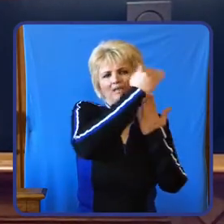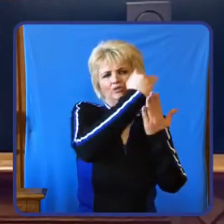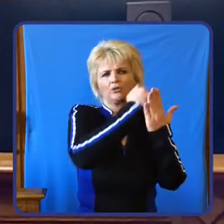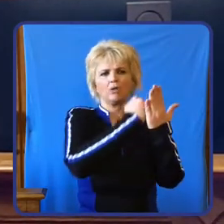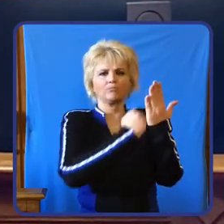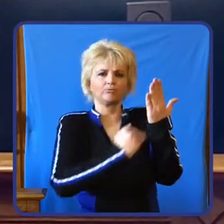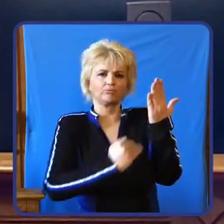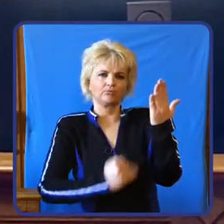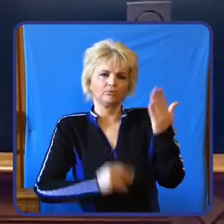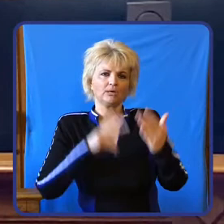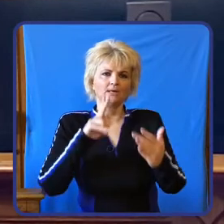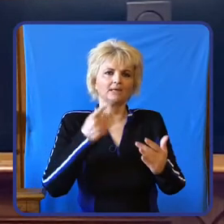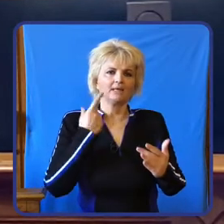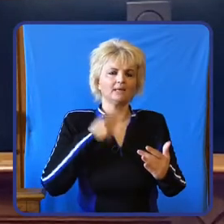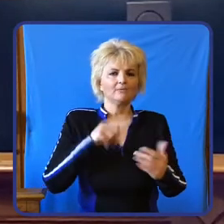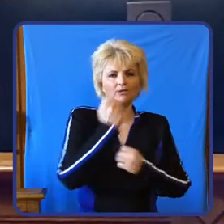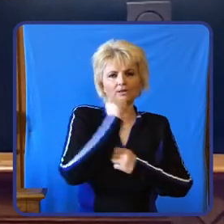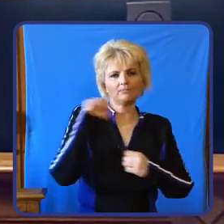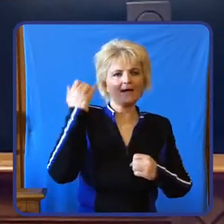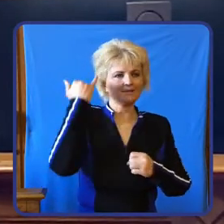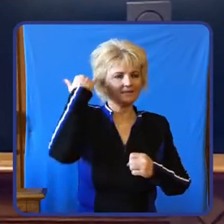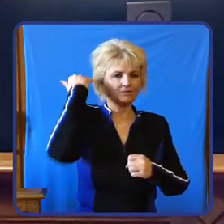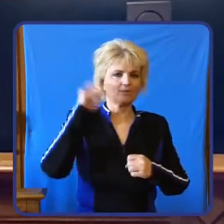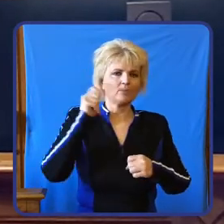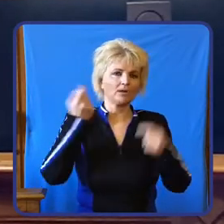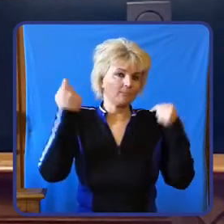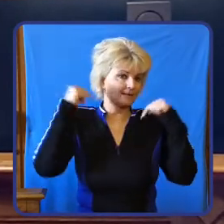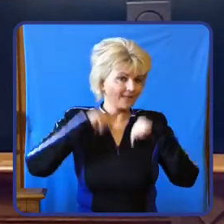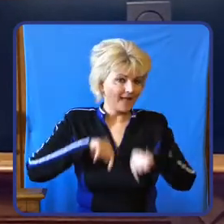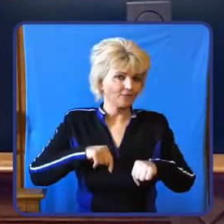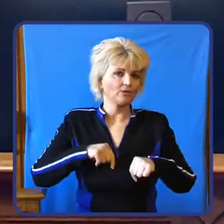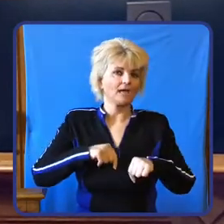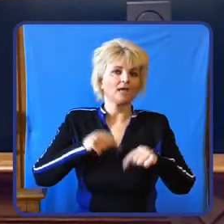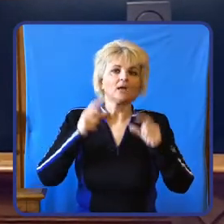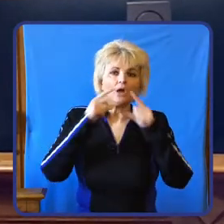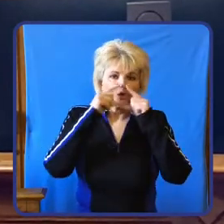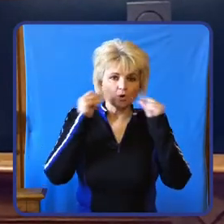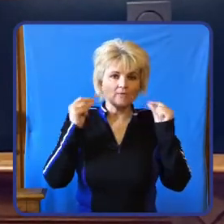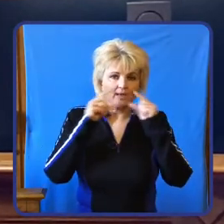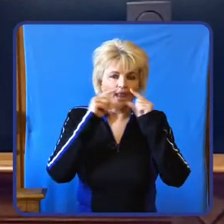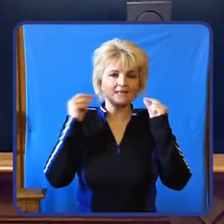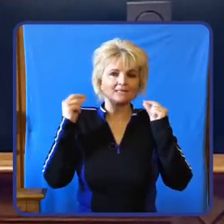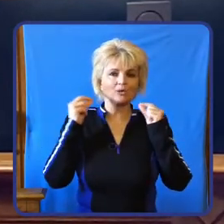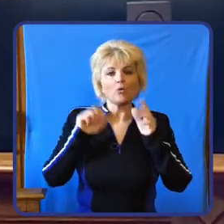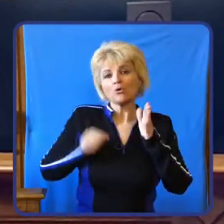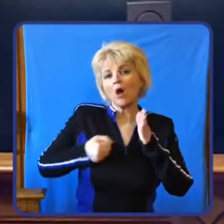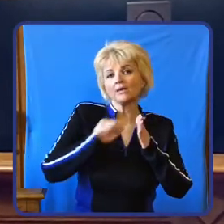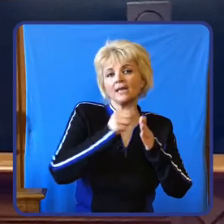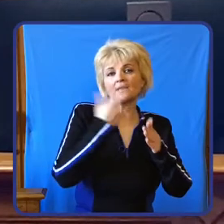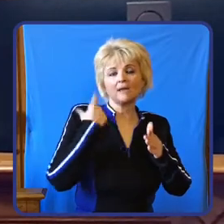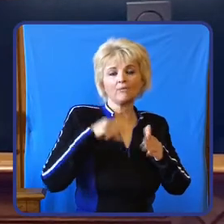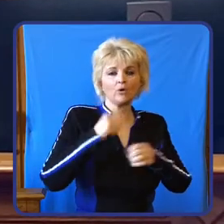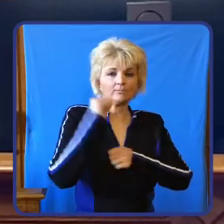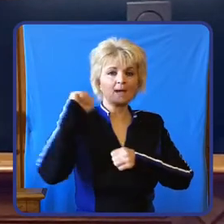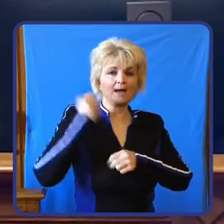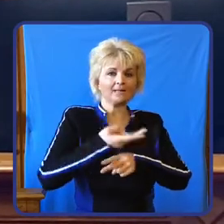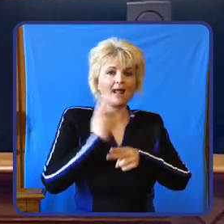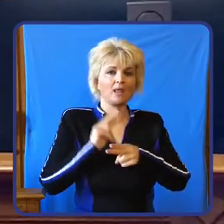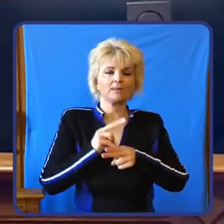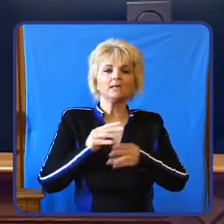voltak pártitkárok, akár a parlament elnöke, Kövér Lászlónak pártállami karrierje volt, milyen